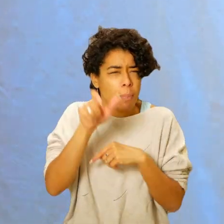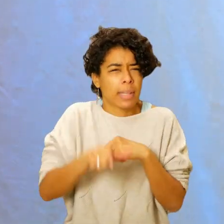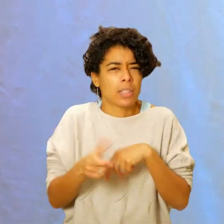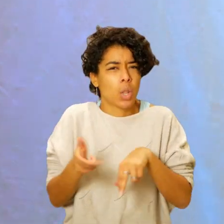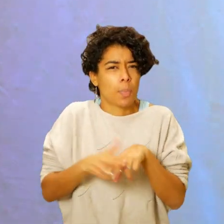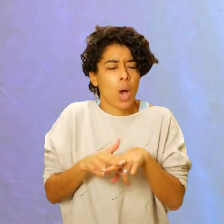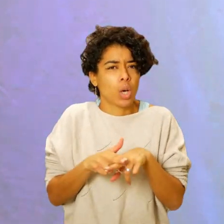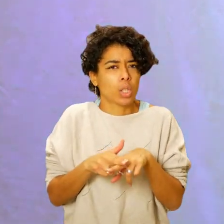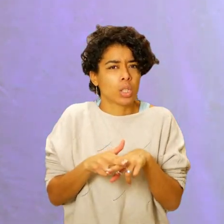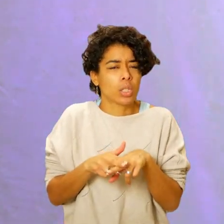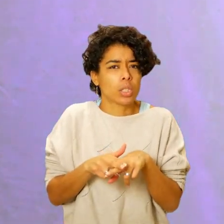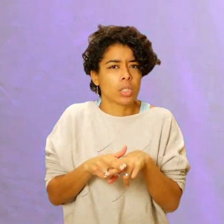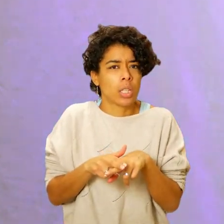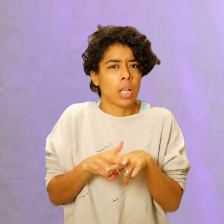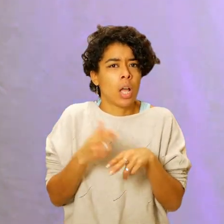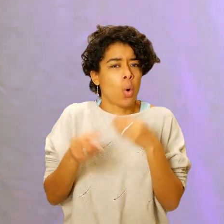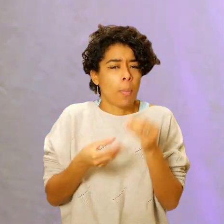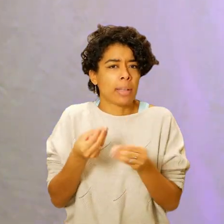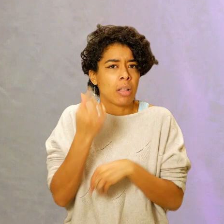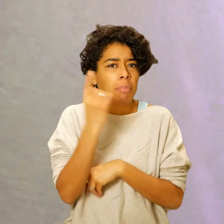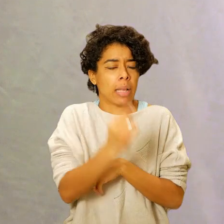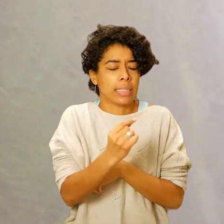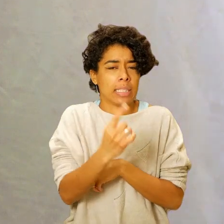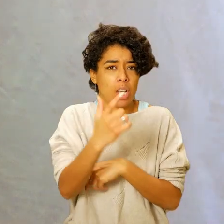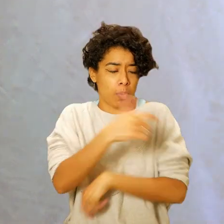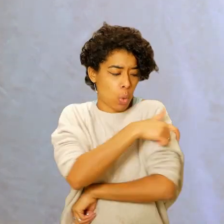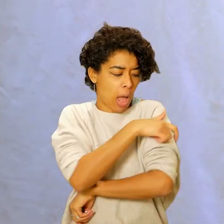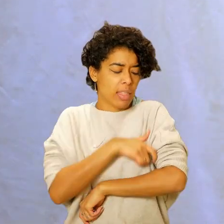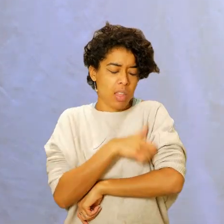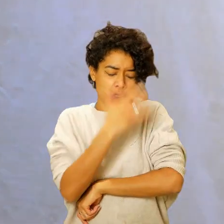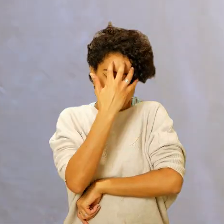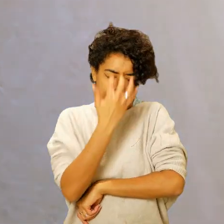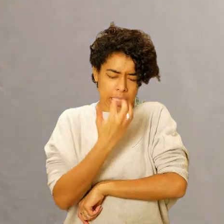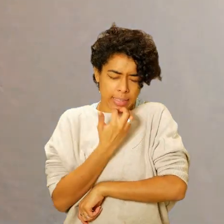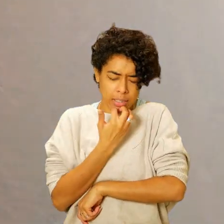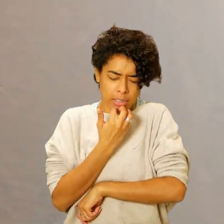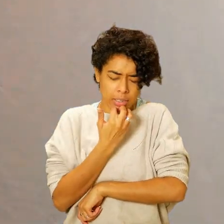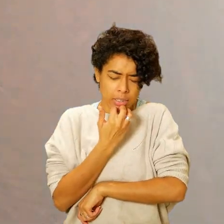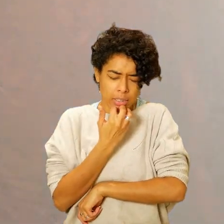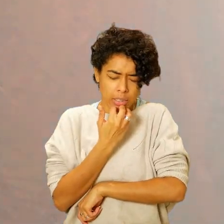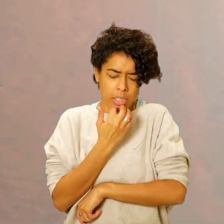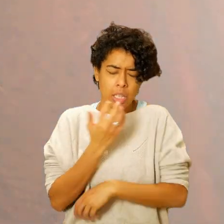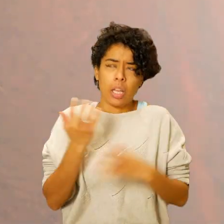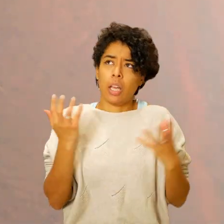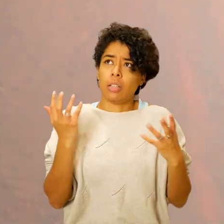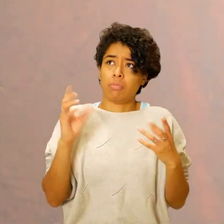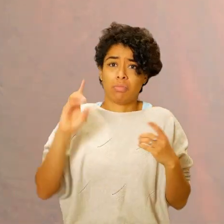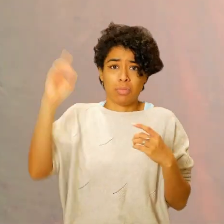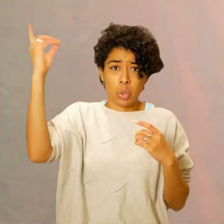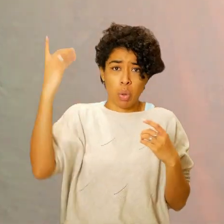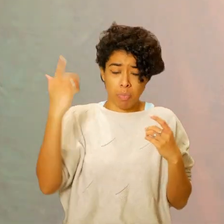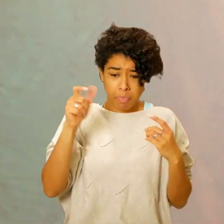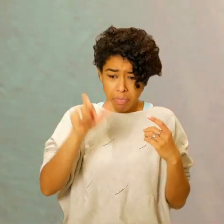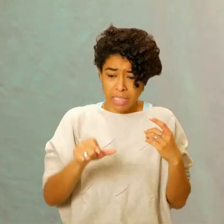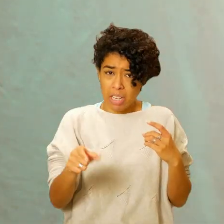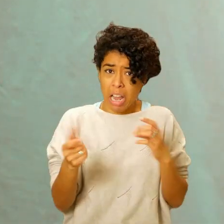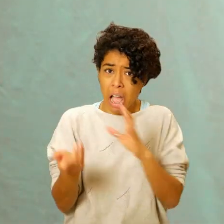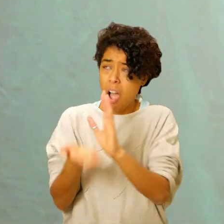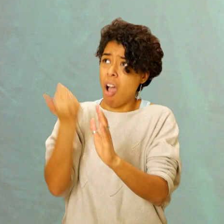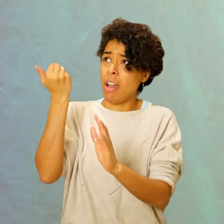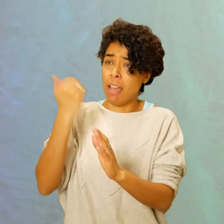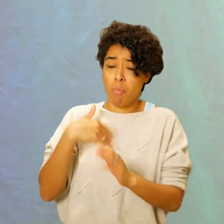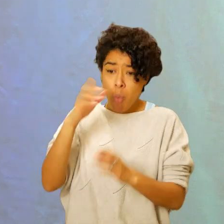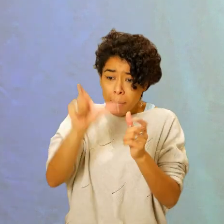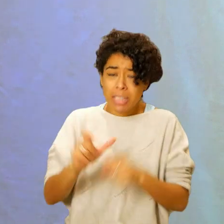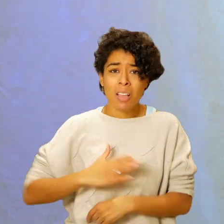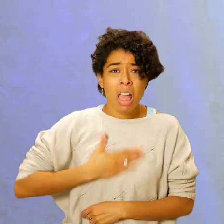quelqu'un. Et à cause, de ce deuil que tu portes, tu t'es dit, Dieu m'a enlevé celui que